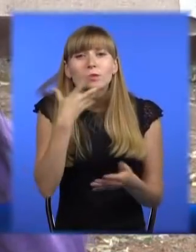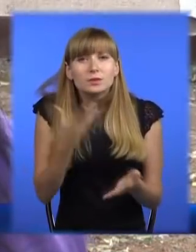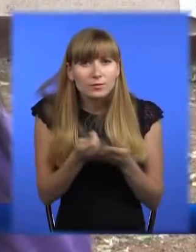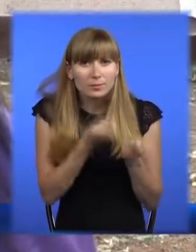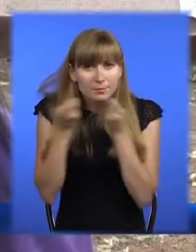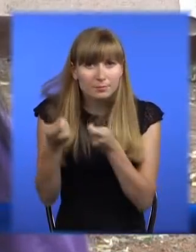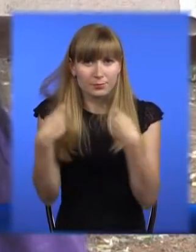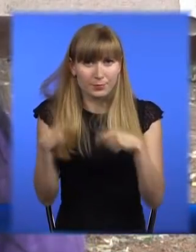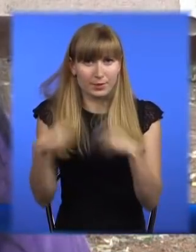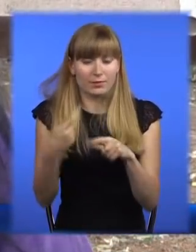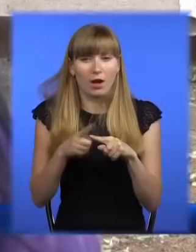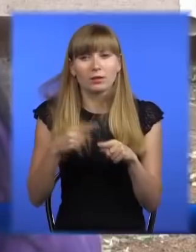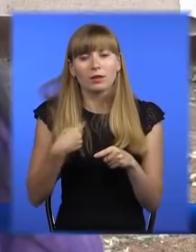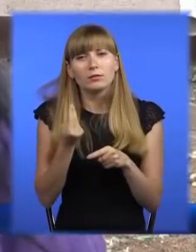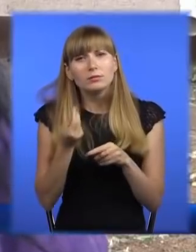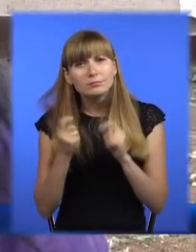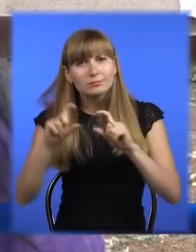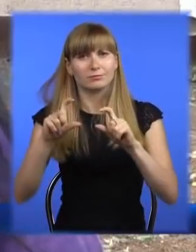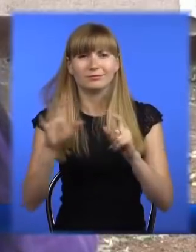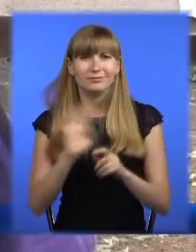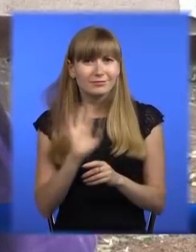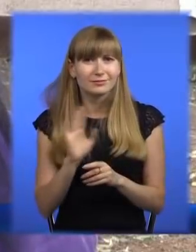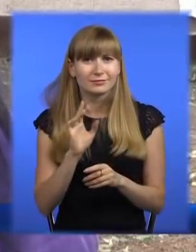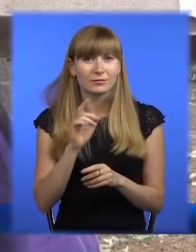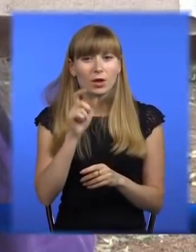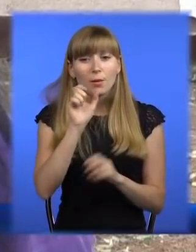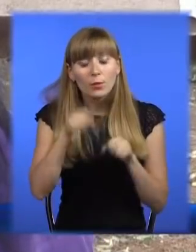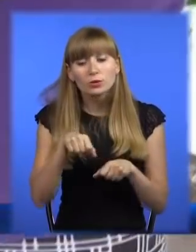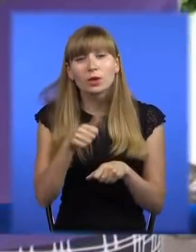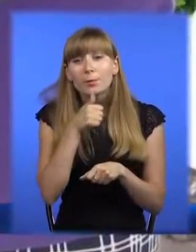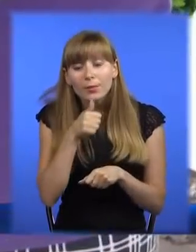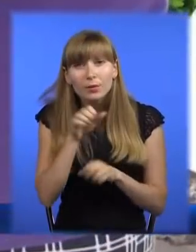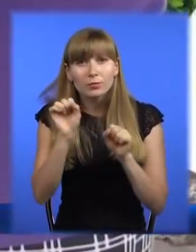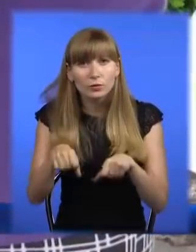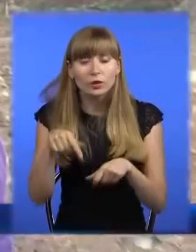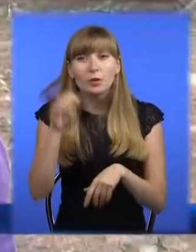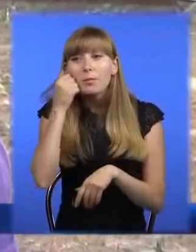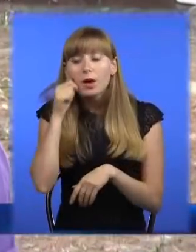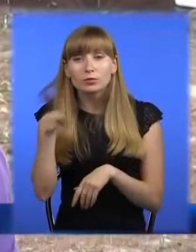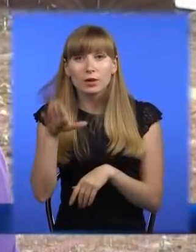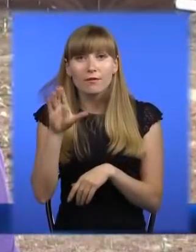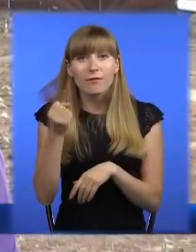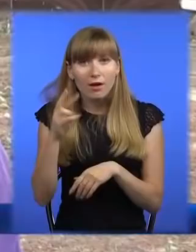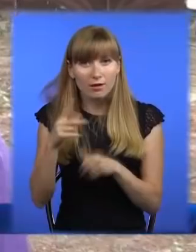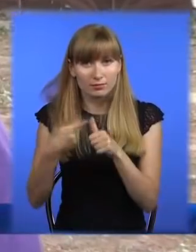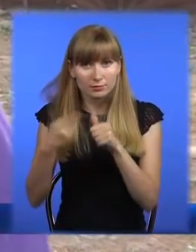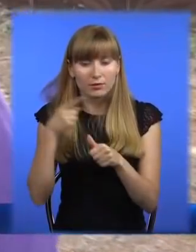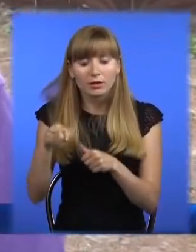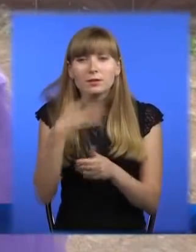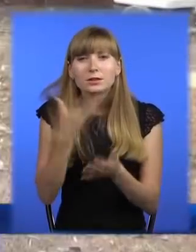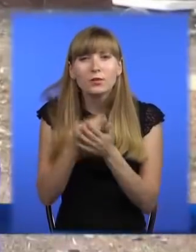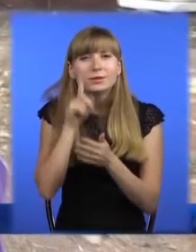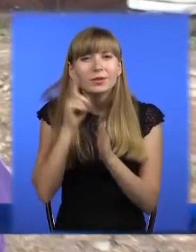рідне, знають, що воно видно, воно. Я не роблю не націнку, я даю куштувати. У нас тут бабуля, її бабваля зовуть. Вона збирала укроп